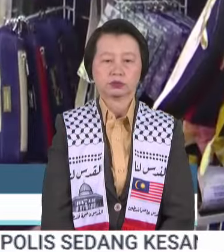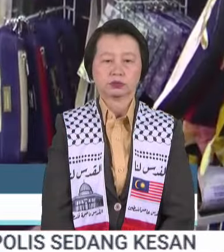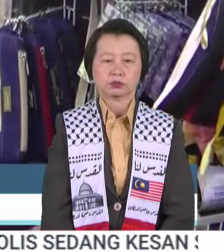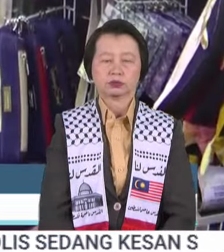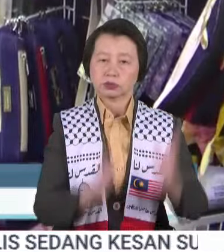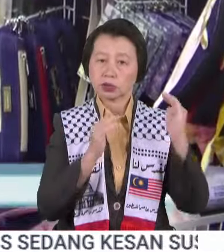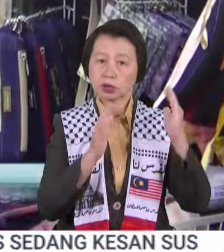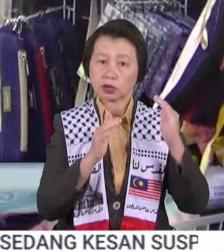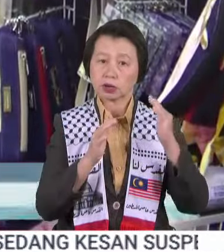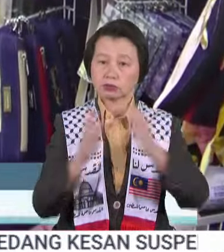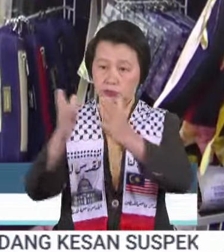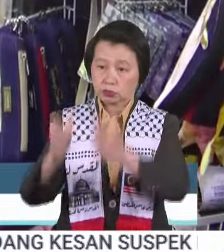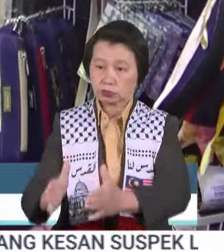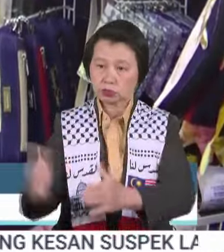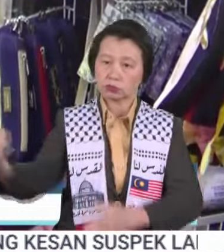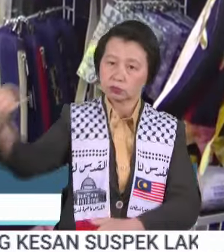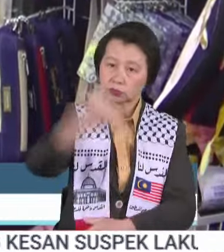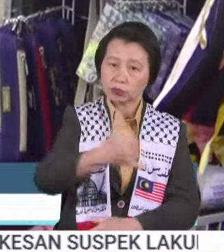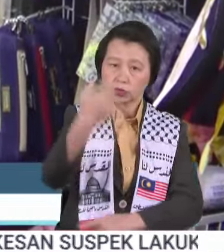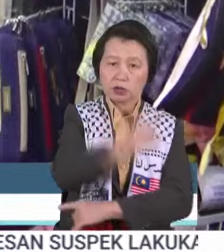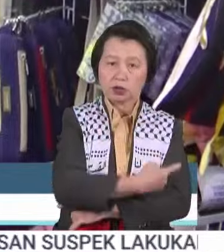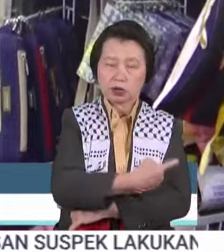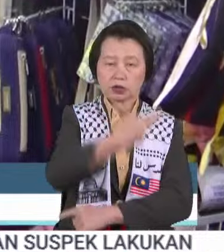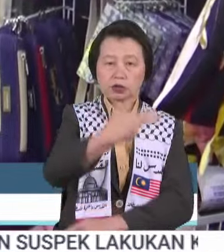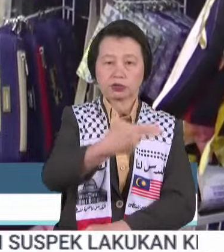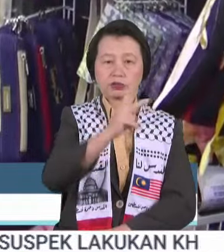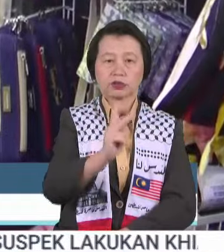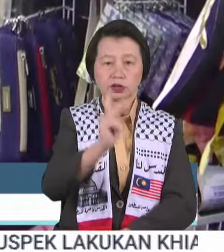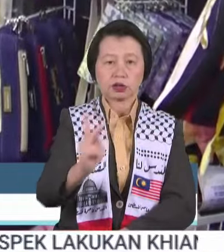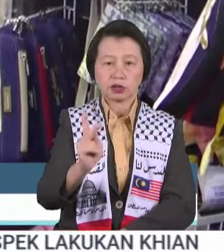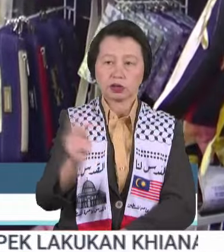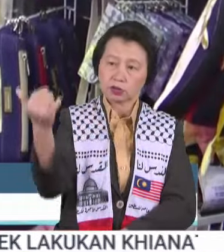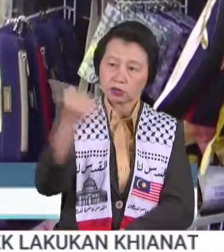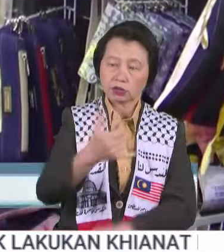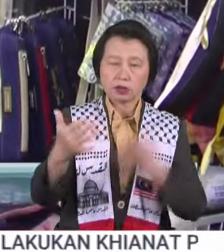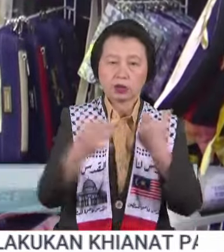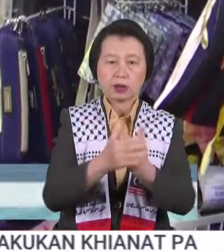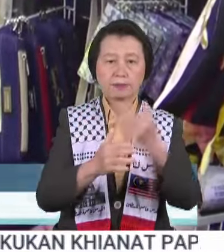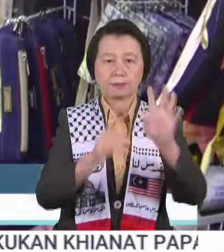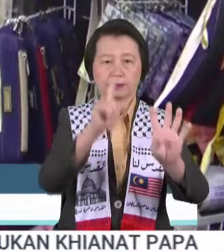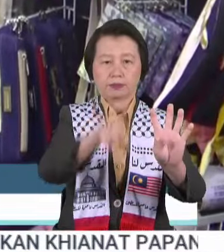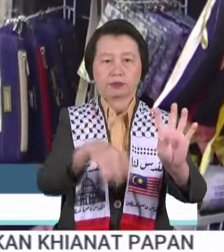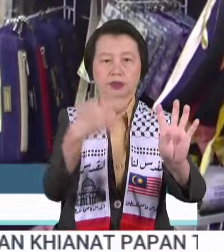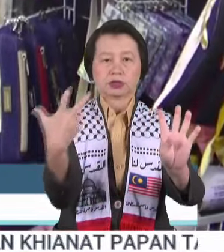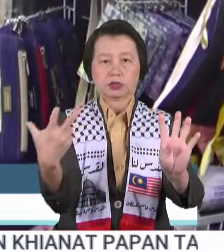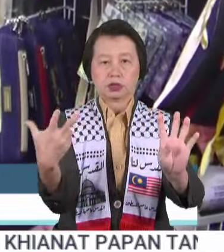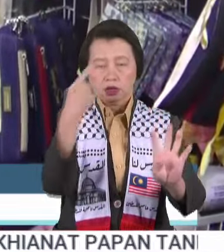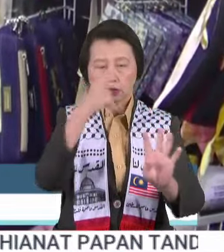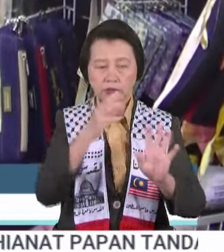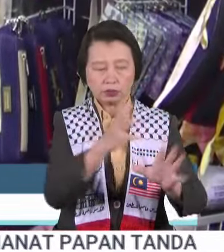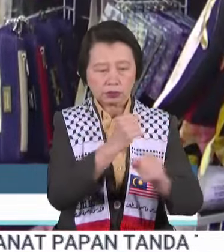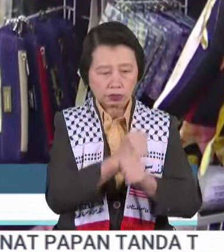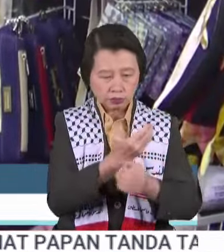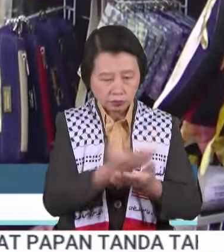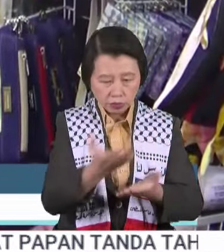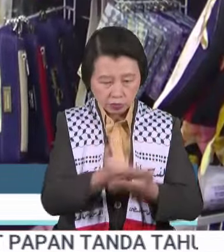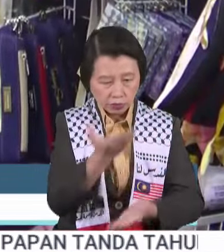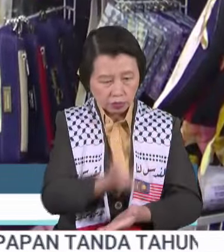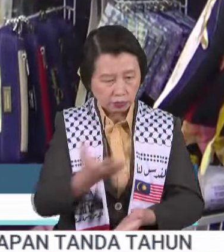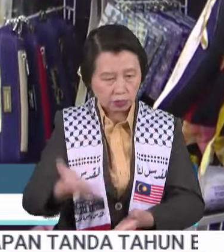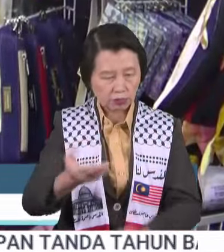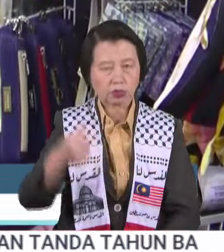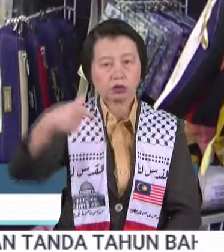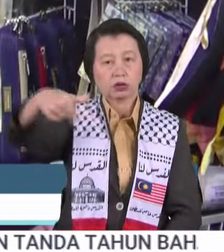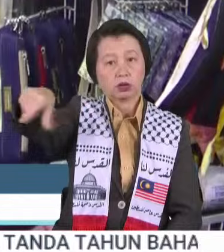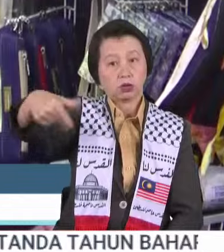Harapnya para pengunjung dapatlah berkunjung ke Hari Kraft Kebangsaan ini sehingga 4 hari bulan 3 untuk mendapatkan produk-produk yang